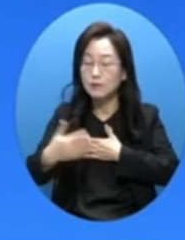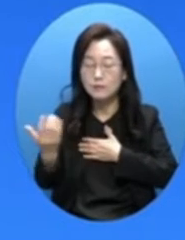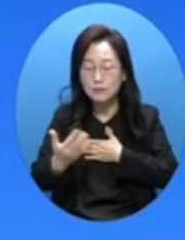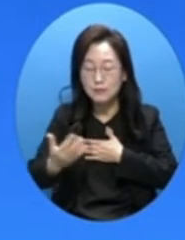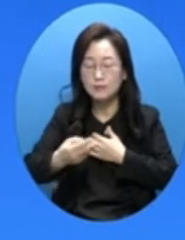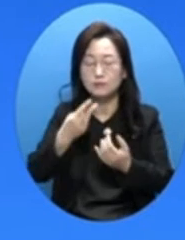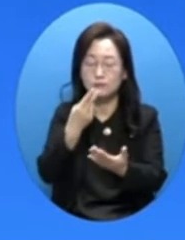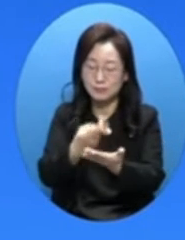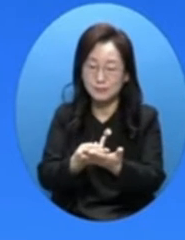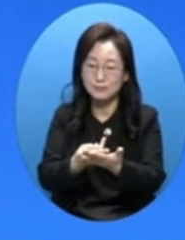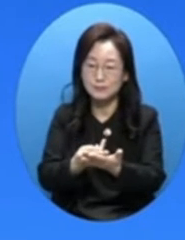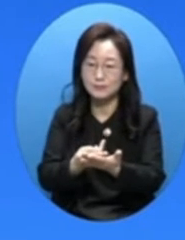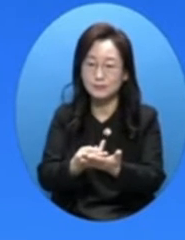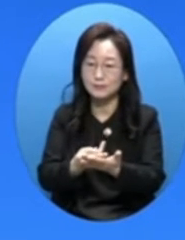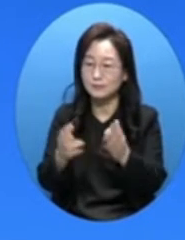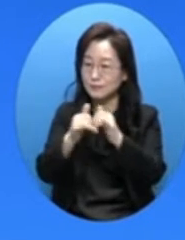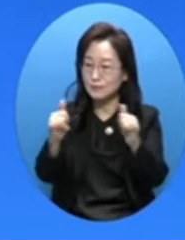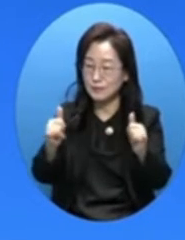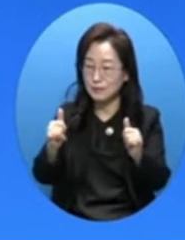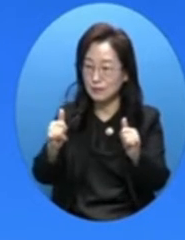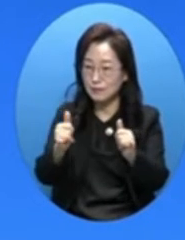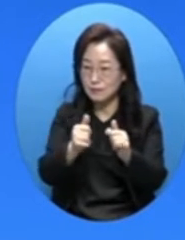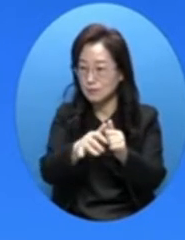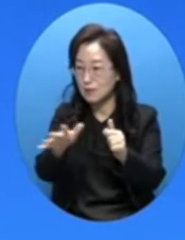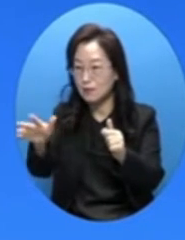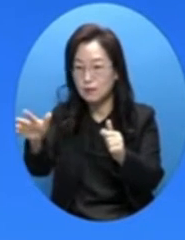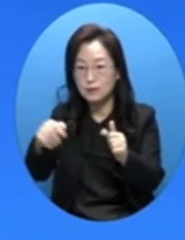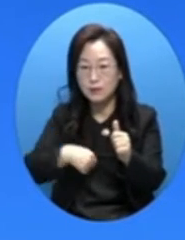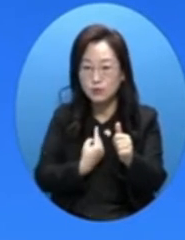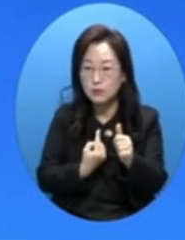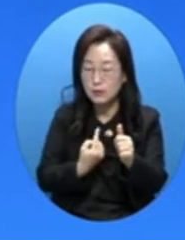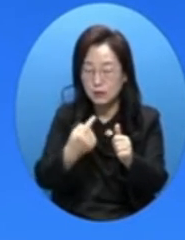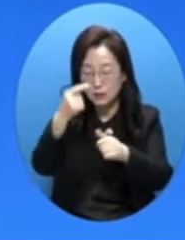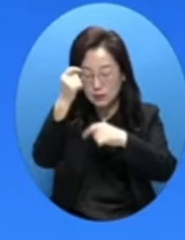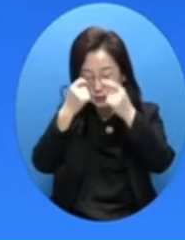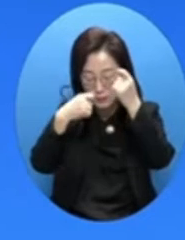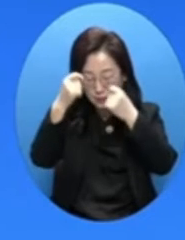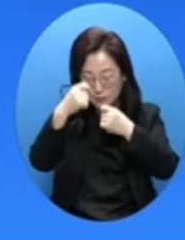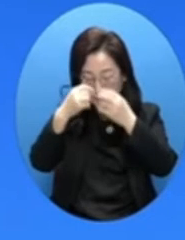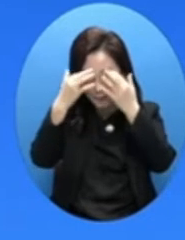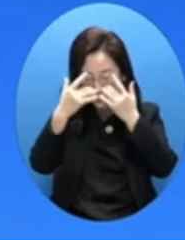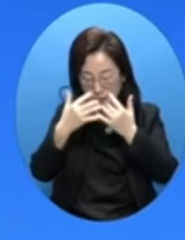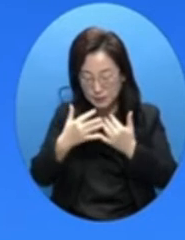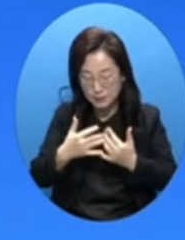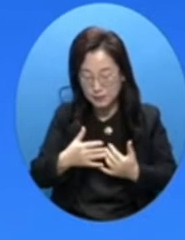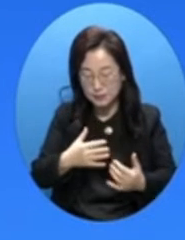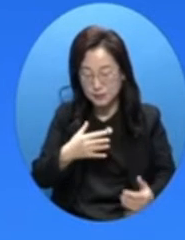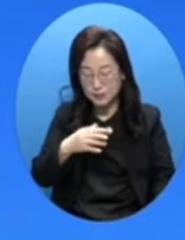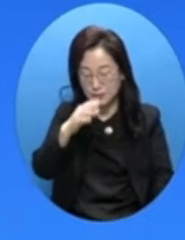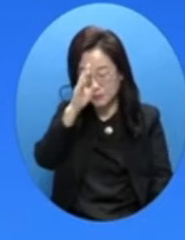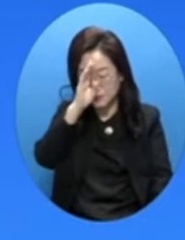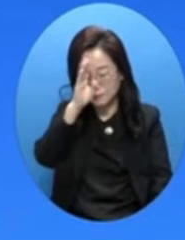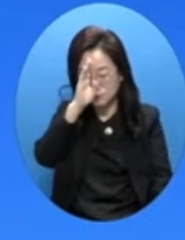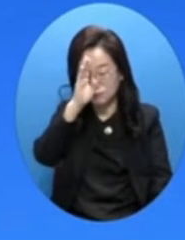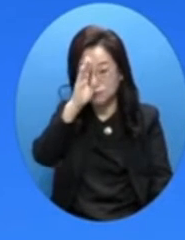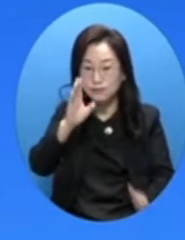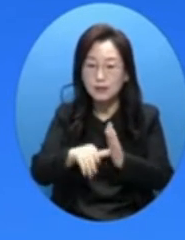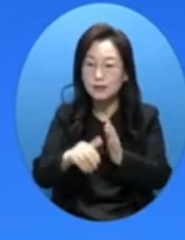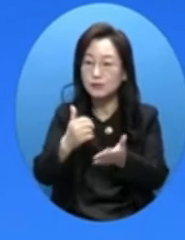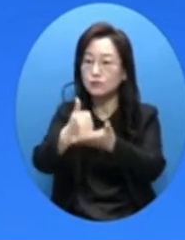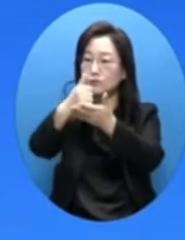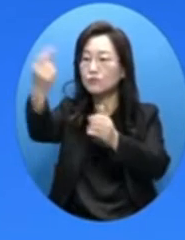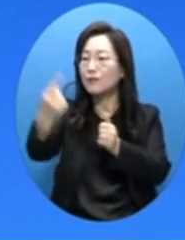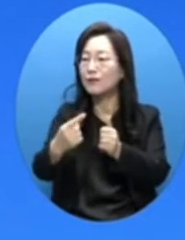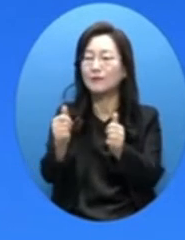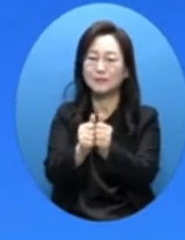누워서 사람들은 내 곁을 떠나고 혼자 눈물 흘리며 그 질병의 자리에 있을 때 주님이 함께